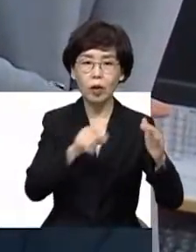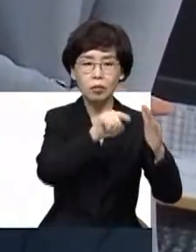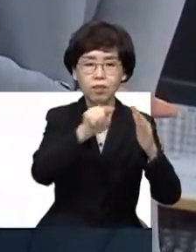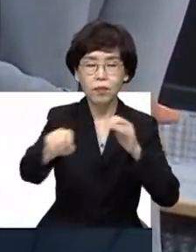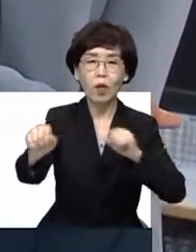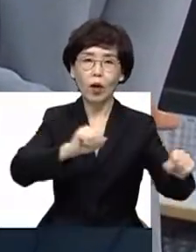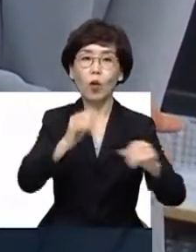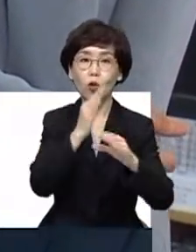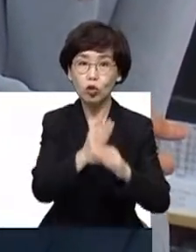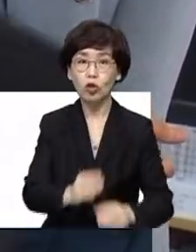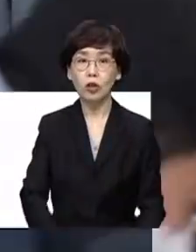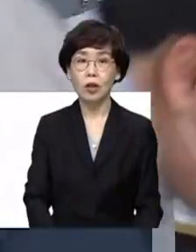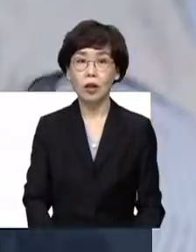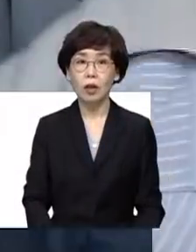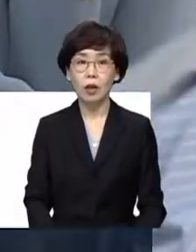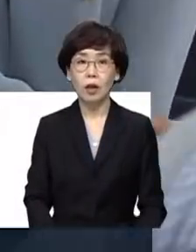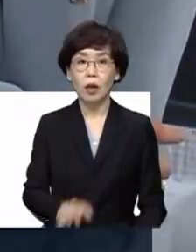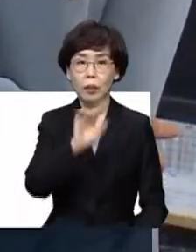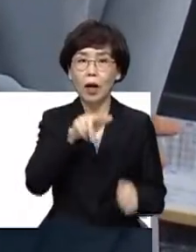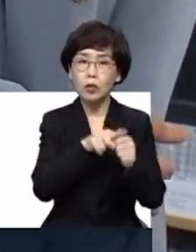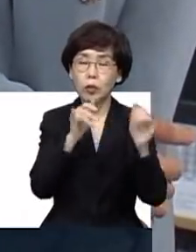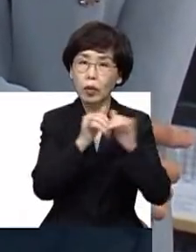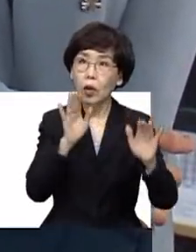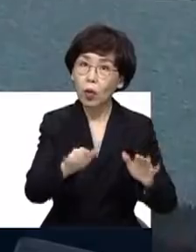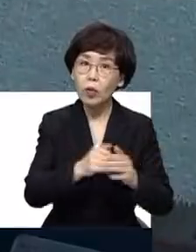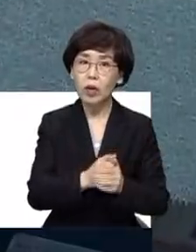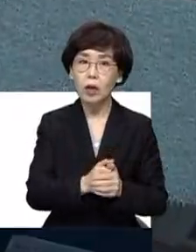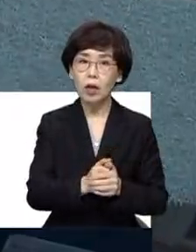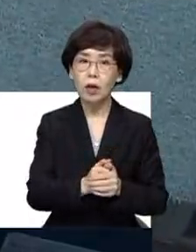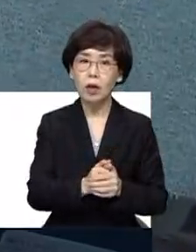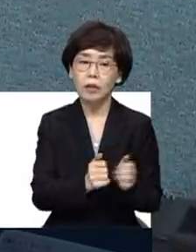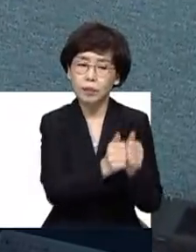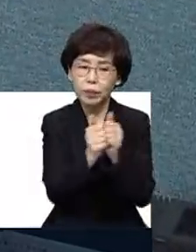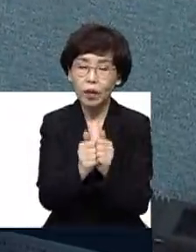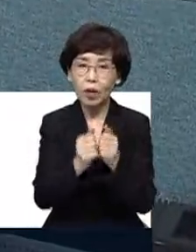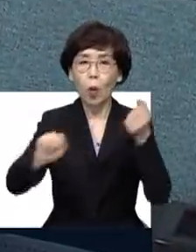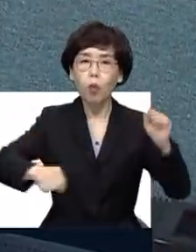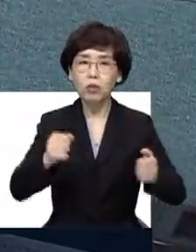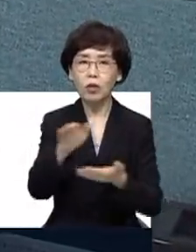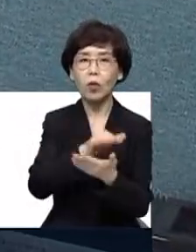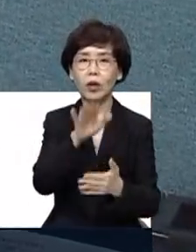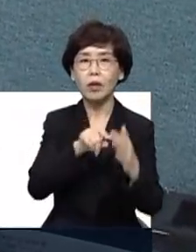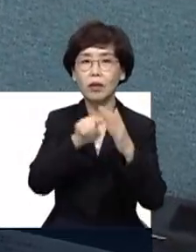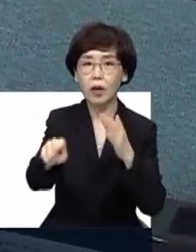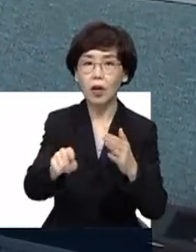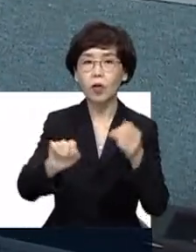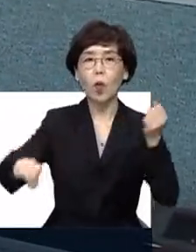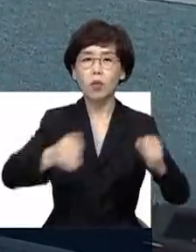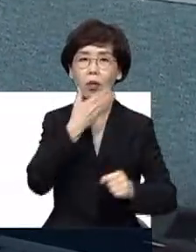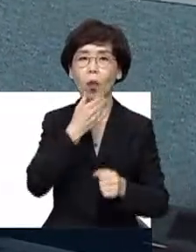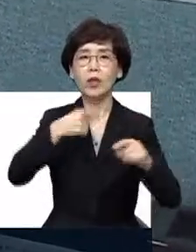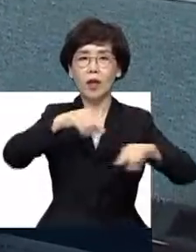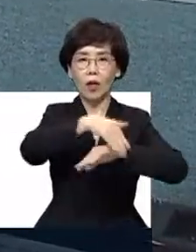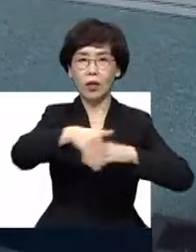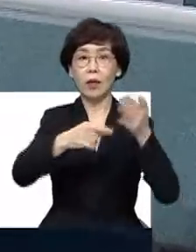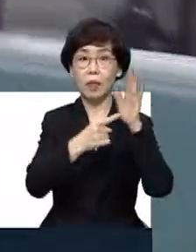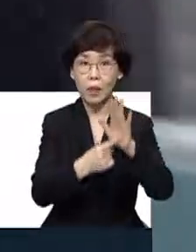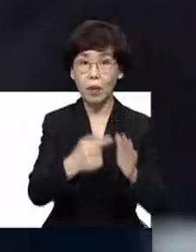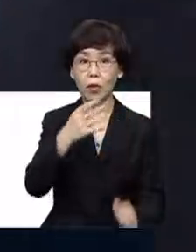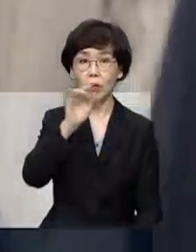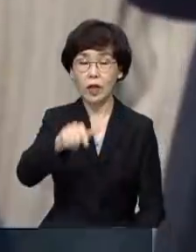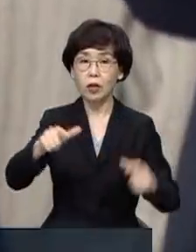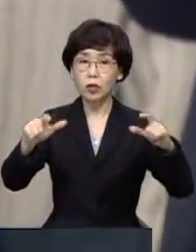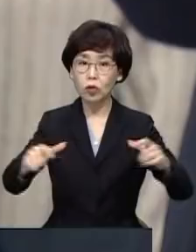행보를 이어갔습니다. 박 후보는 오늘 반려동물 놀이터를 찾아 동물 복지 정책을 발표했고 동작구